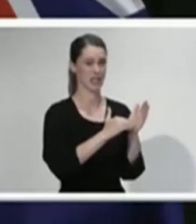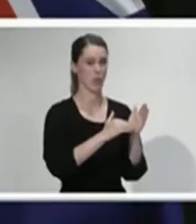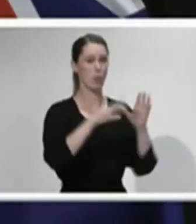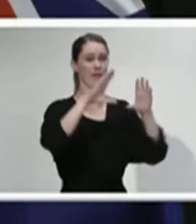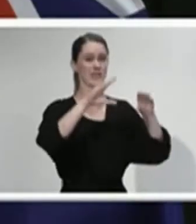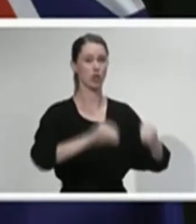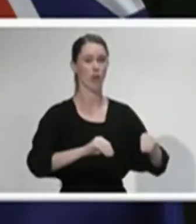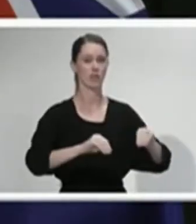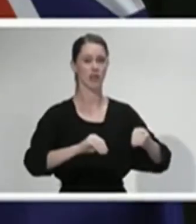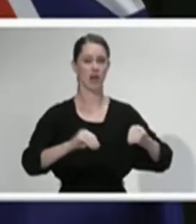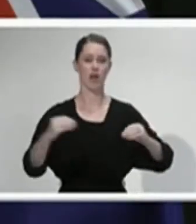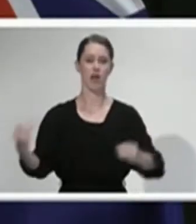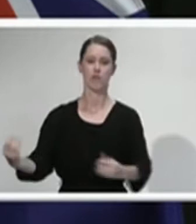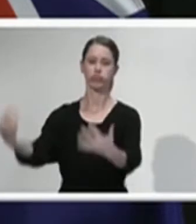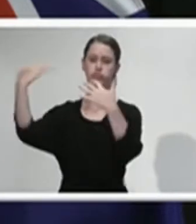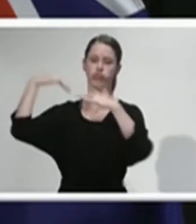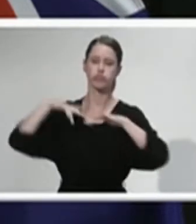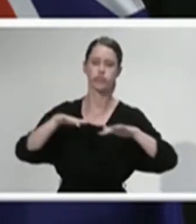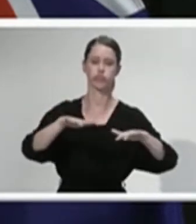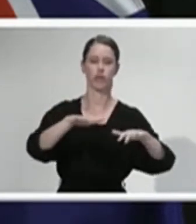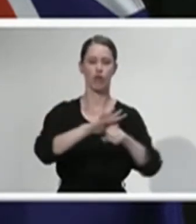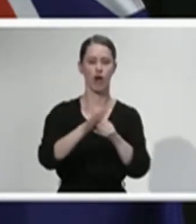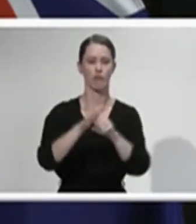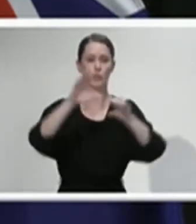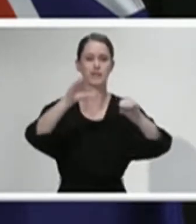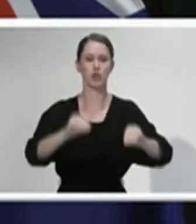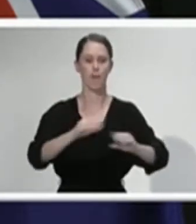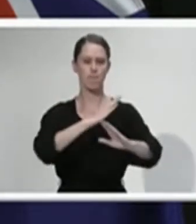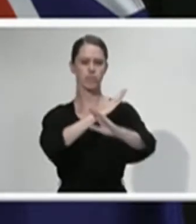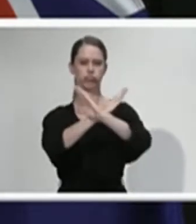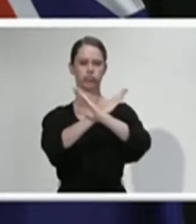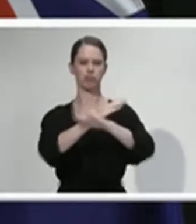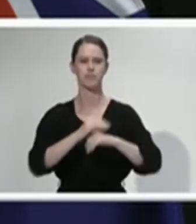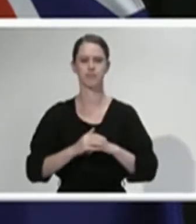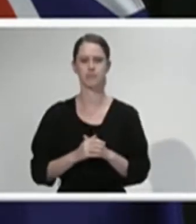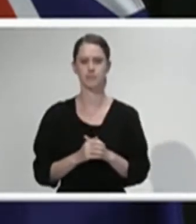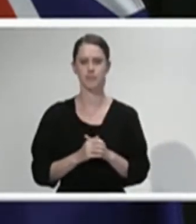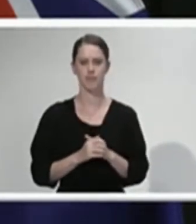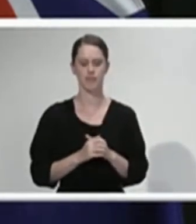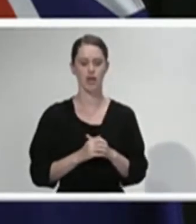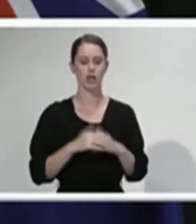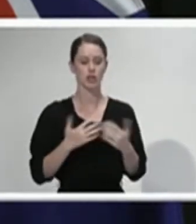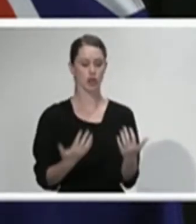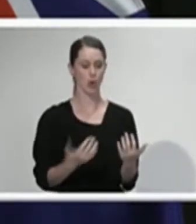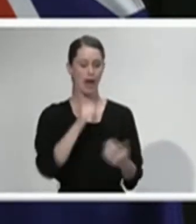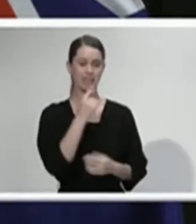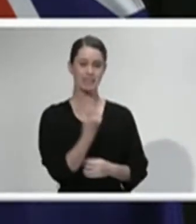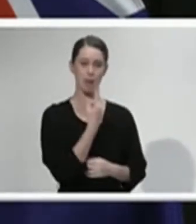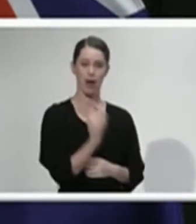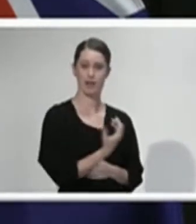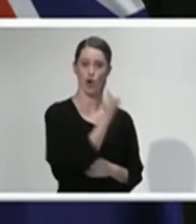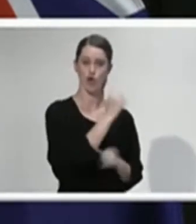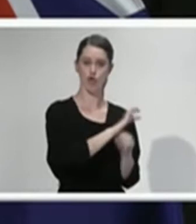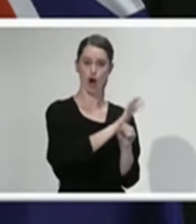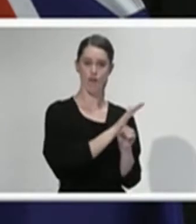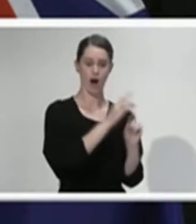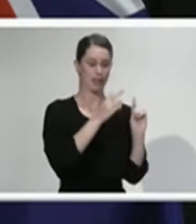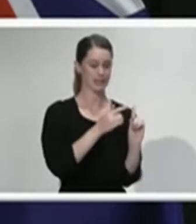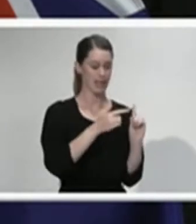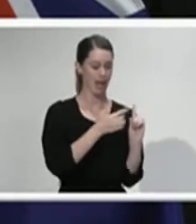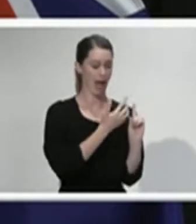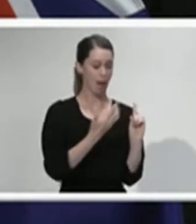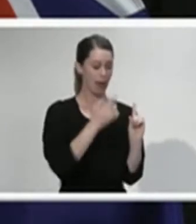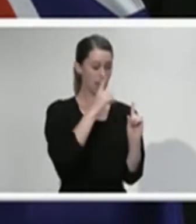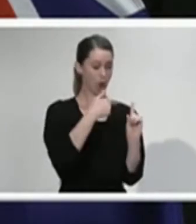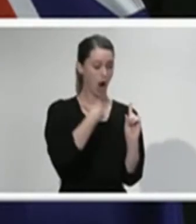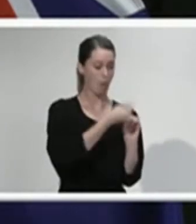cư. Trong cùng một phát biểu đưa ra trước báo giới, Thủ tướng New Zealand Jacinda Ardern còn tuyên bố tình trạng